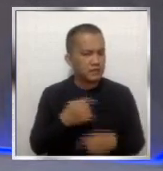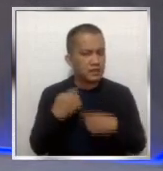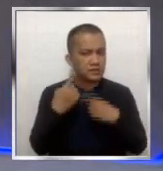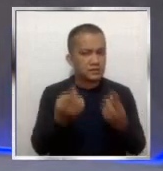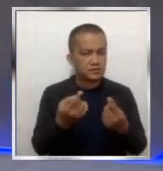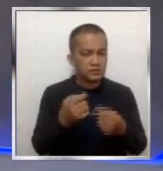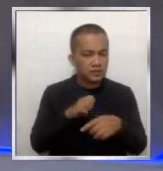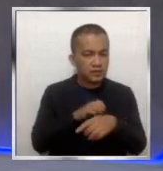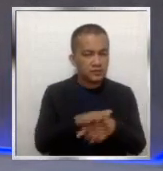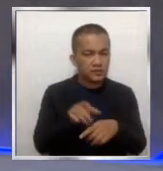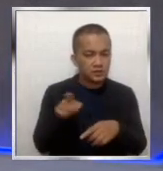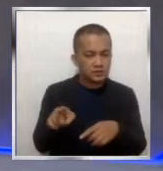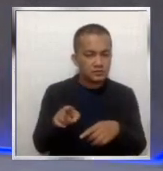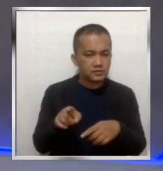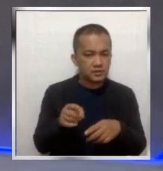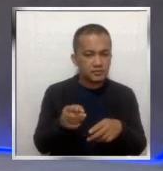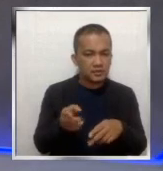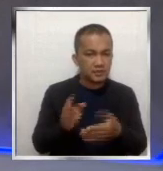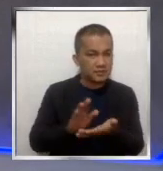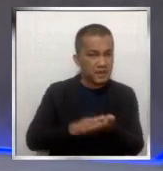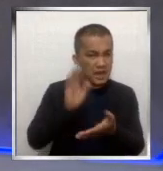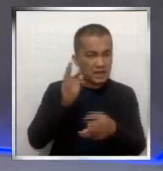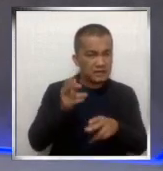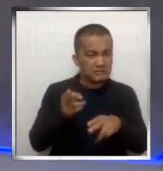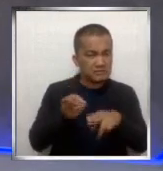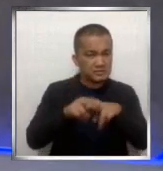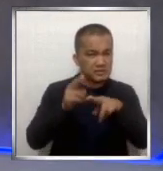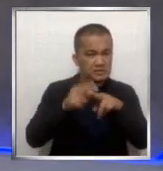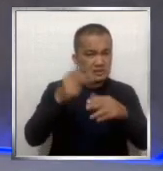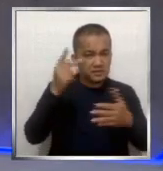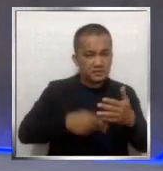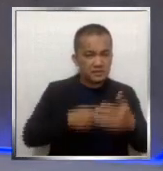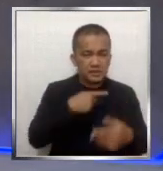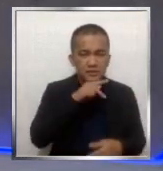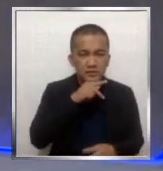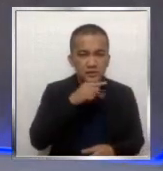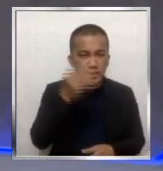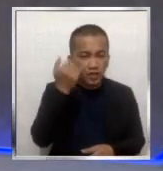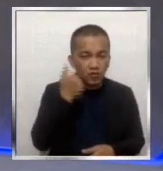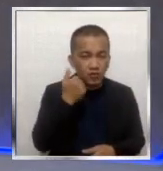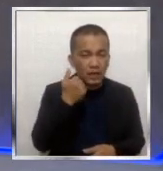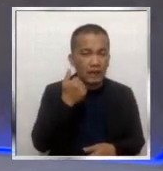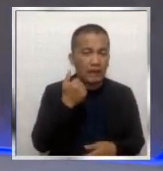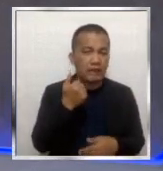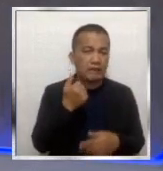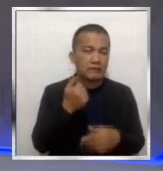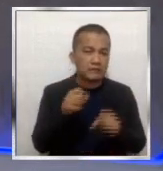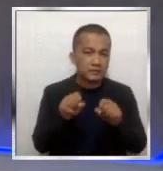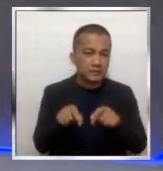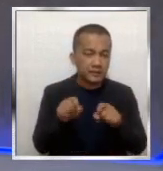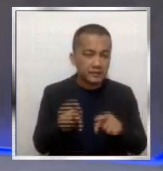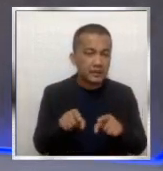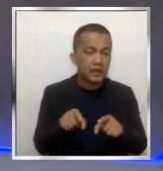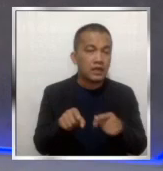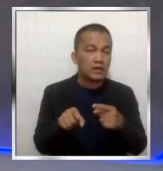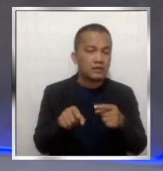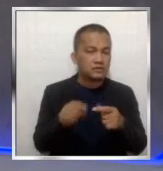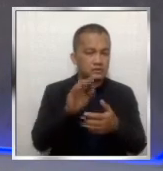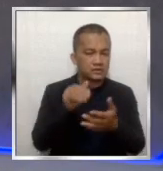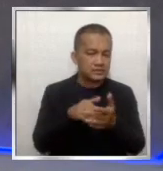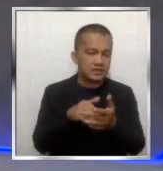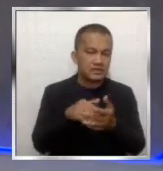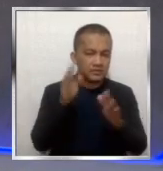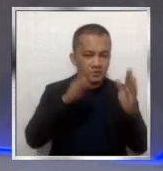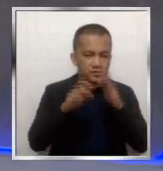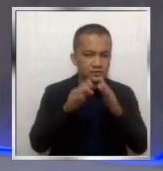sa pagtaas ng presyo ng karneng baboy dahil nga sa kakulangan ng supply. At sa gitna ng problemang yan, nako, ang banta